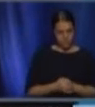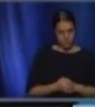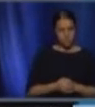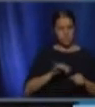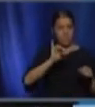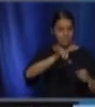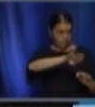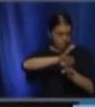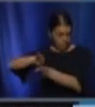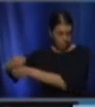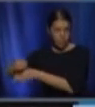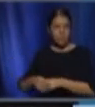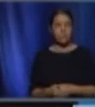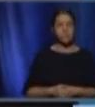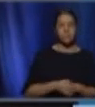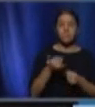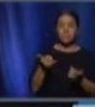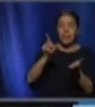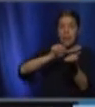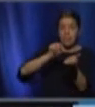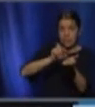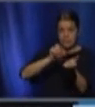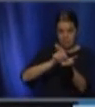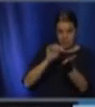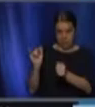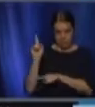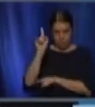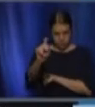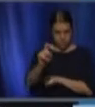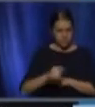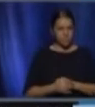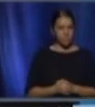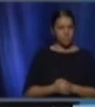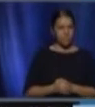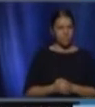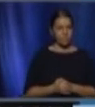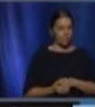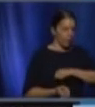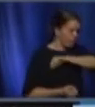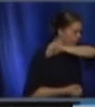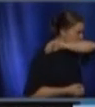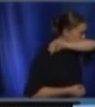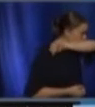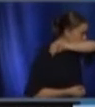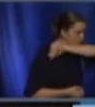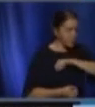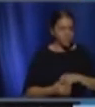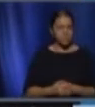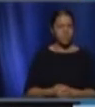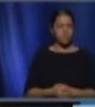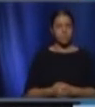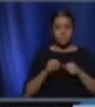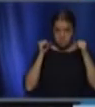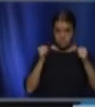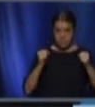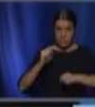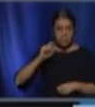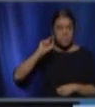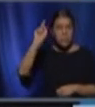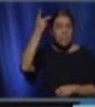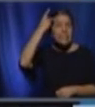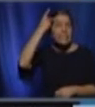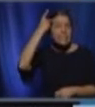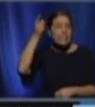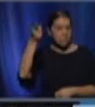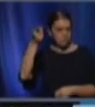sur la décision pour l'Halloween pour pas que ça fasse comme les camps de chasse, là, qu'on se retrouve avec des éclosions qu'on pourrait éviter? Ou peut-être est-ce que